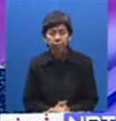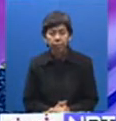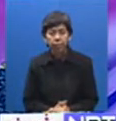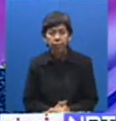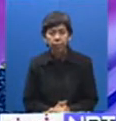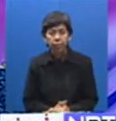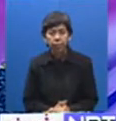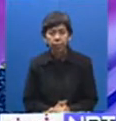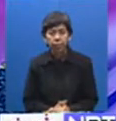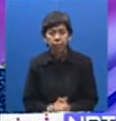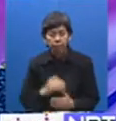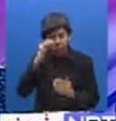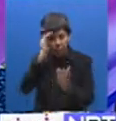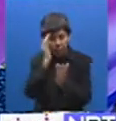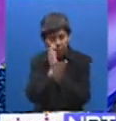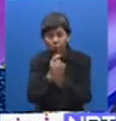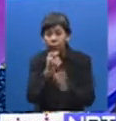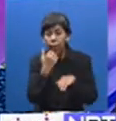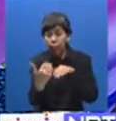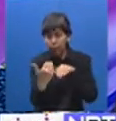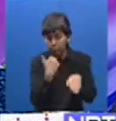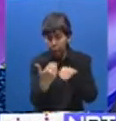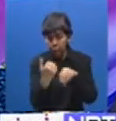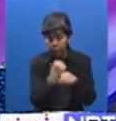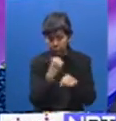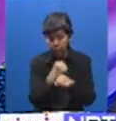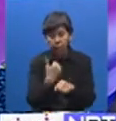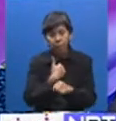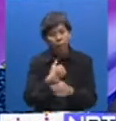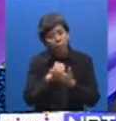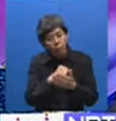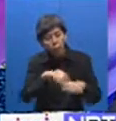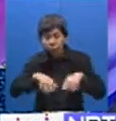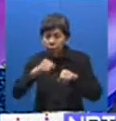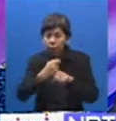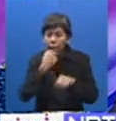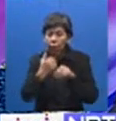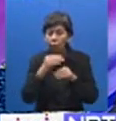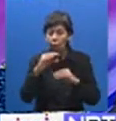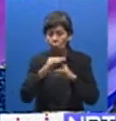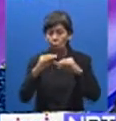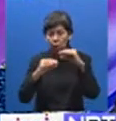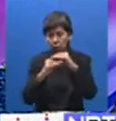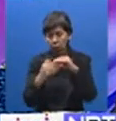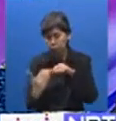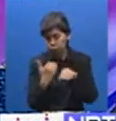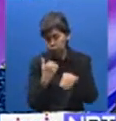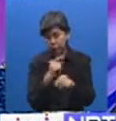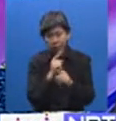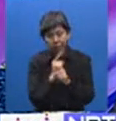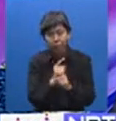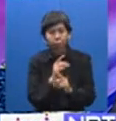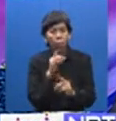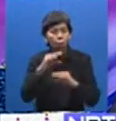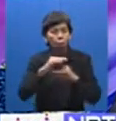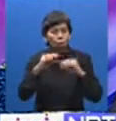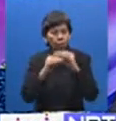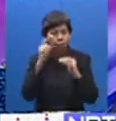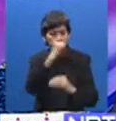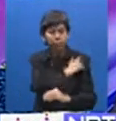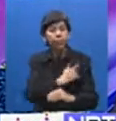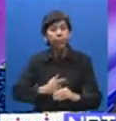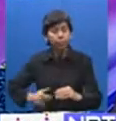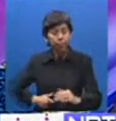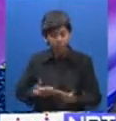กองบังคับการตำรวจจราจรปล่อยแถวระดมพลเข้าอำนวยการจราจรตามโครงการจราจรตามแนวพระราชดำริเทิด